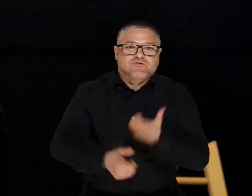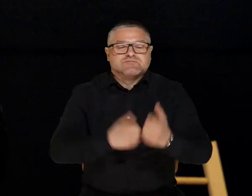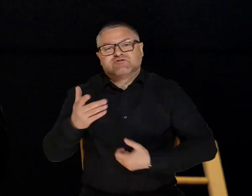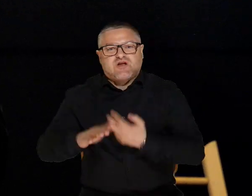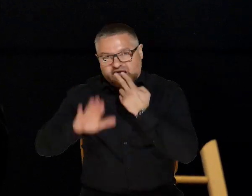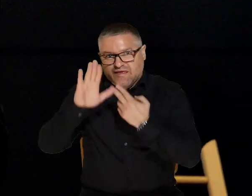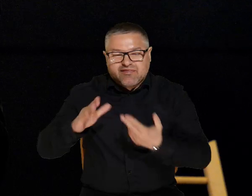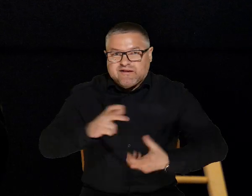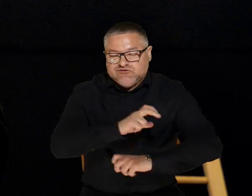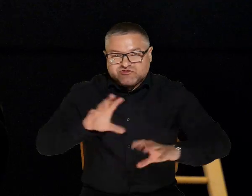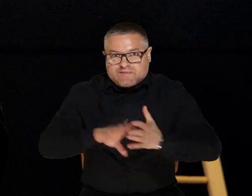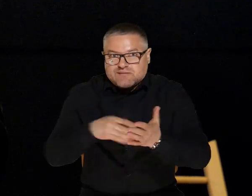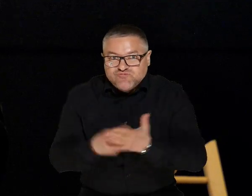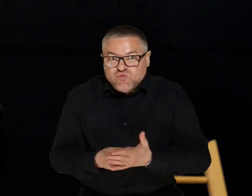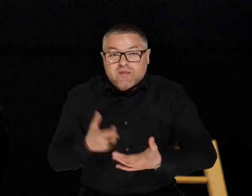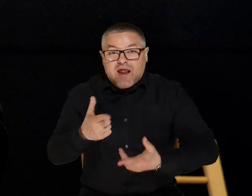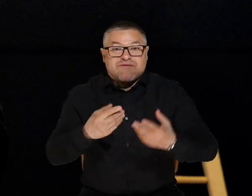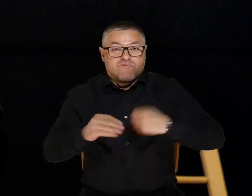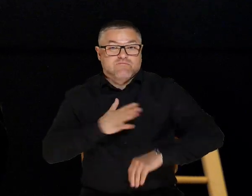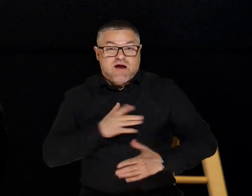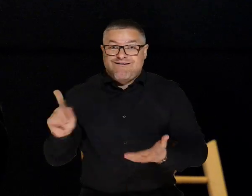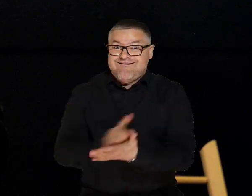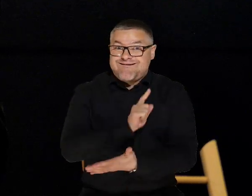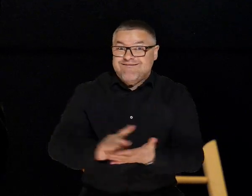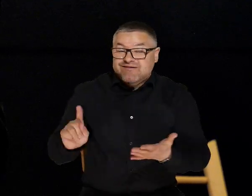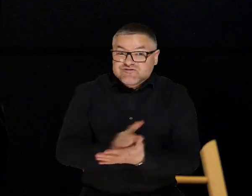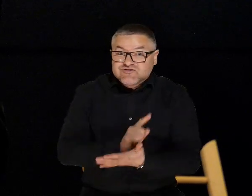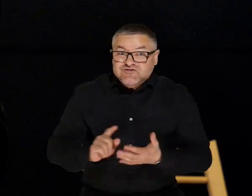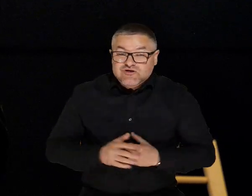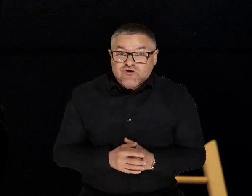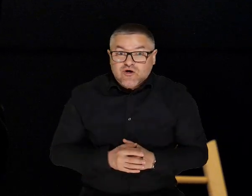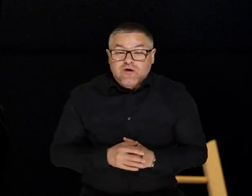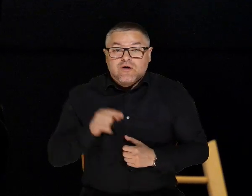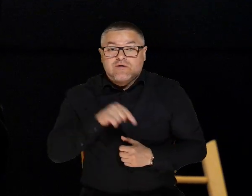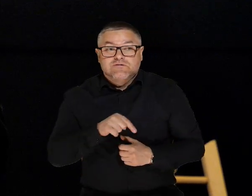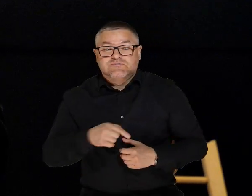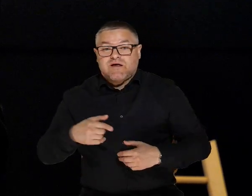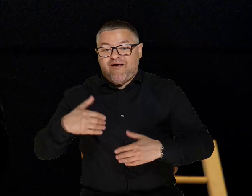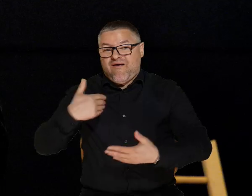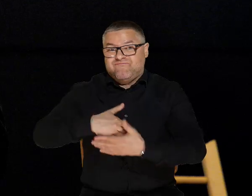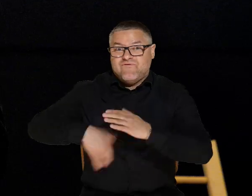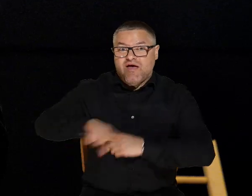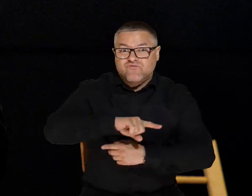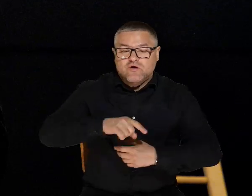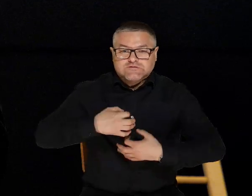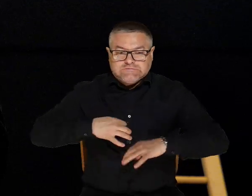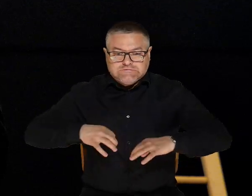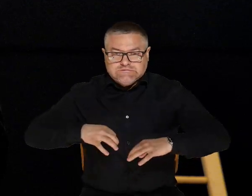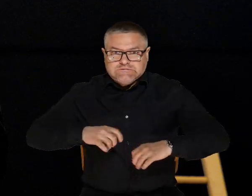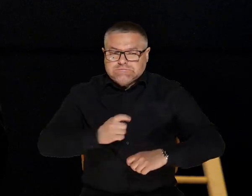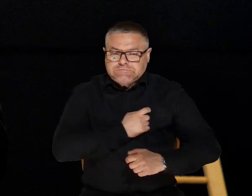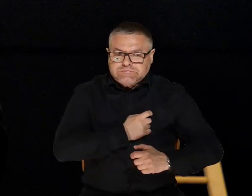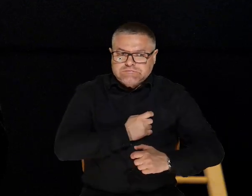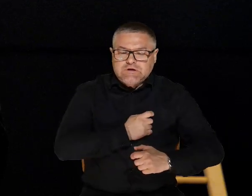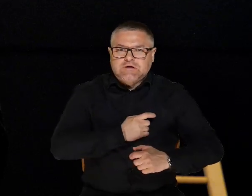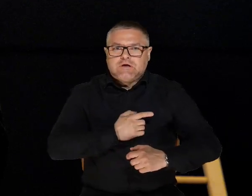Hitler, ale jednak zwiększają ryzyko tego, że napięcia na przykład wewnętrzne przerodzą się w kolejne traumy. No jak sobie myślimy o